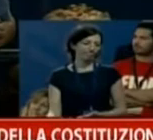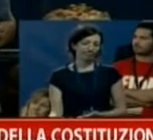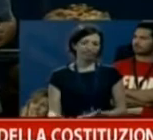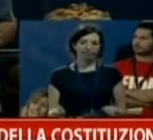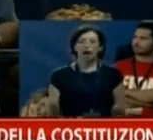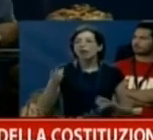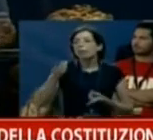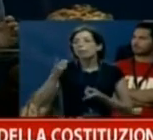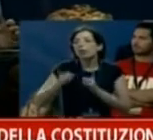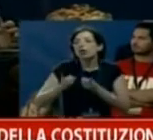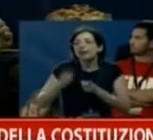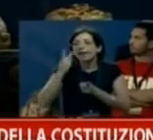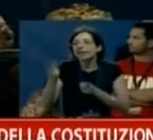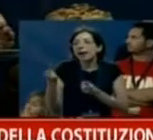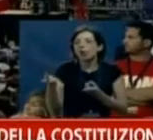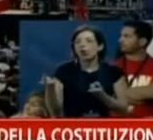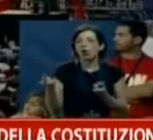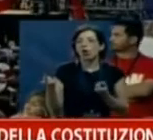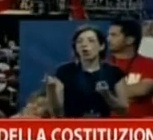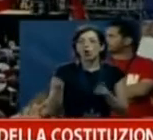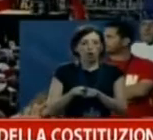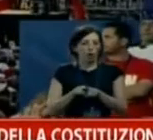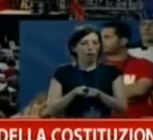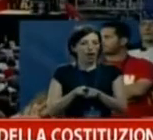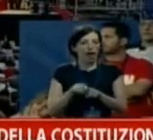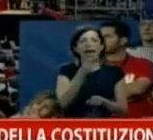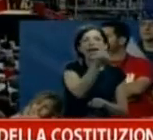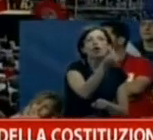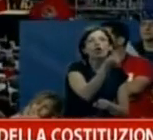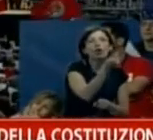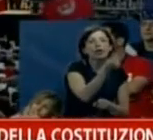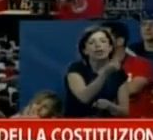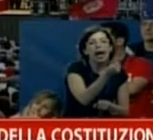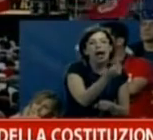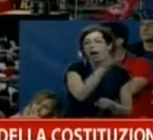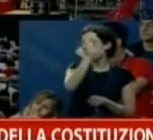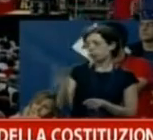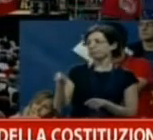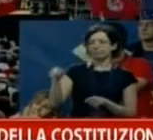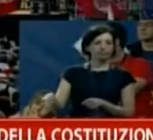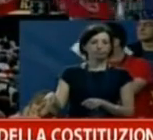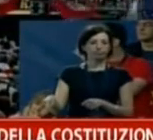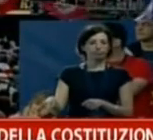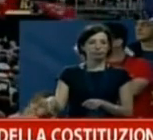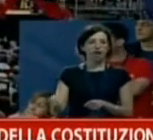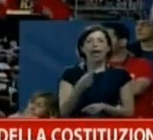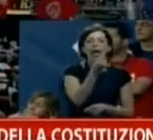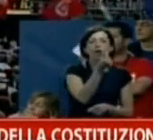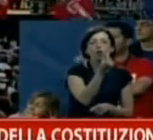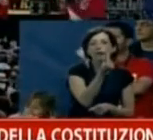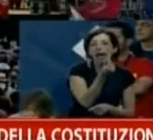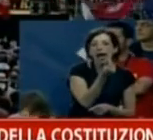che subisce il diktat dell'economia, anche quando questo diktat dell'economia non